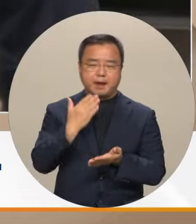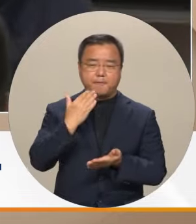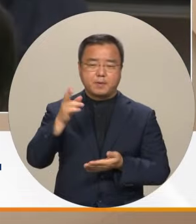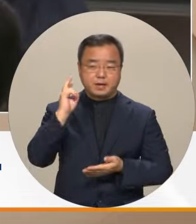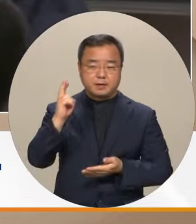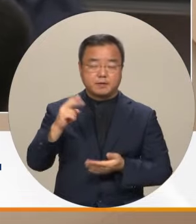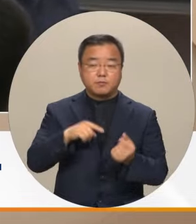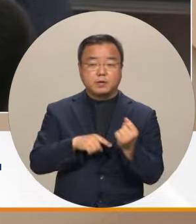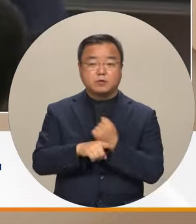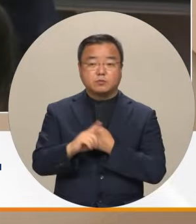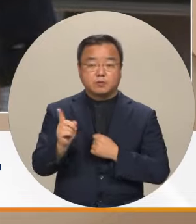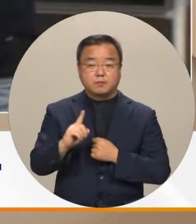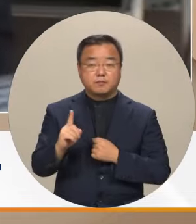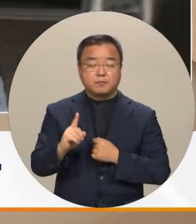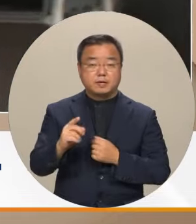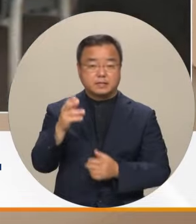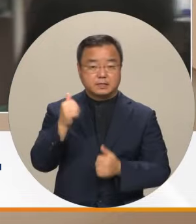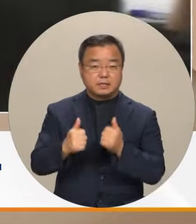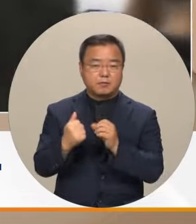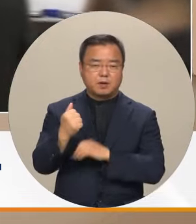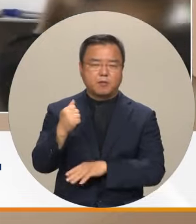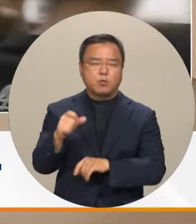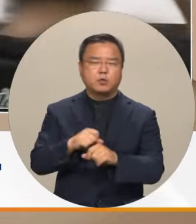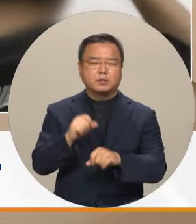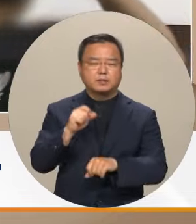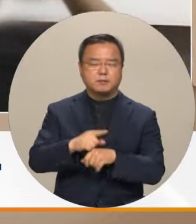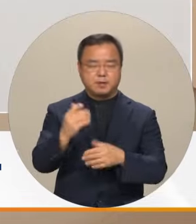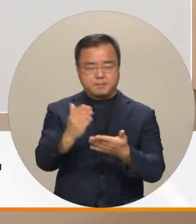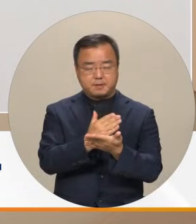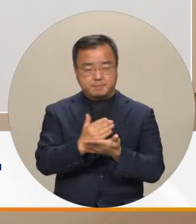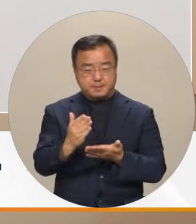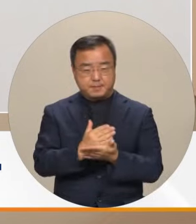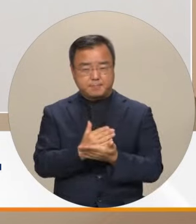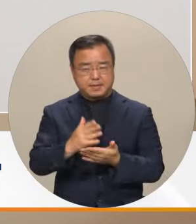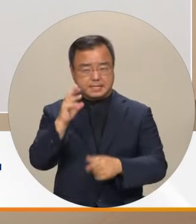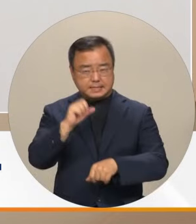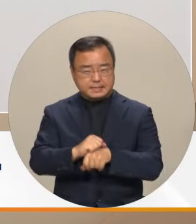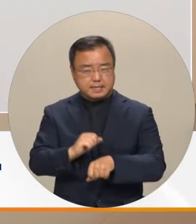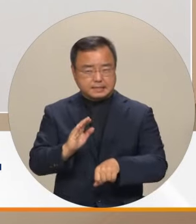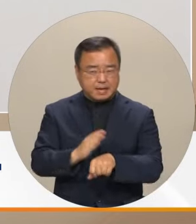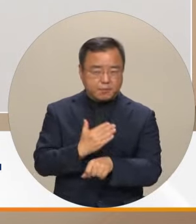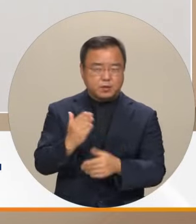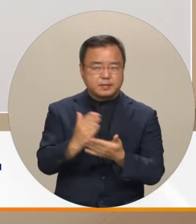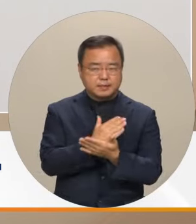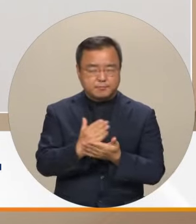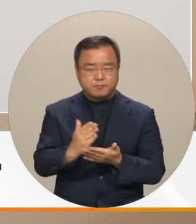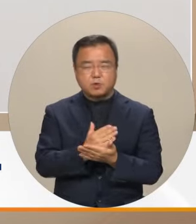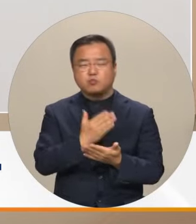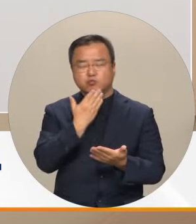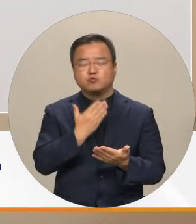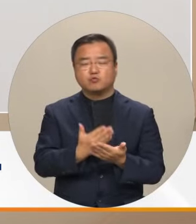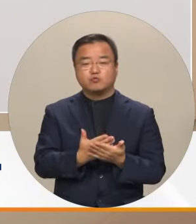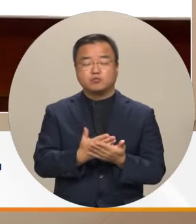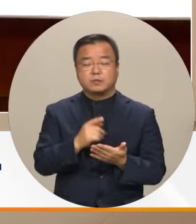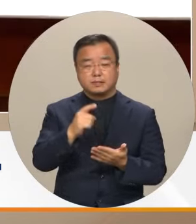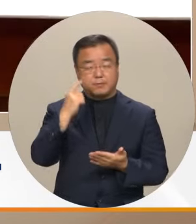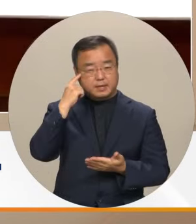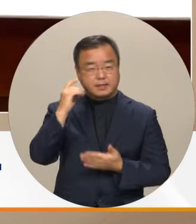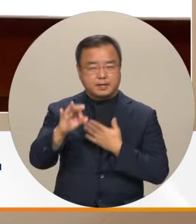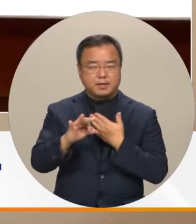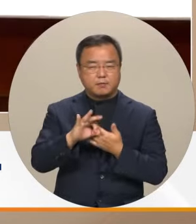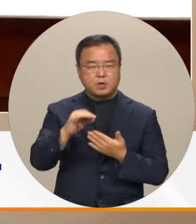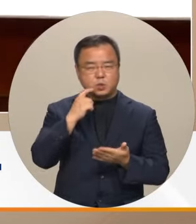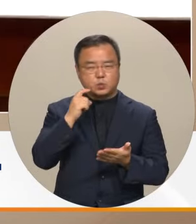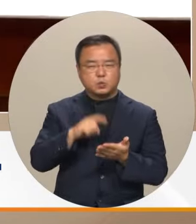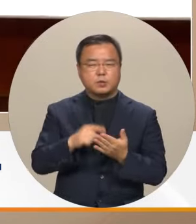이유는 어 수능 시험의 가장 본질적인 특징은 변별력에 있기 때문에 그 점을 고려한다면 쉽게 출제되기 보다는